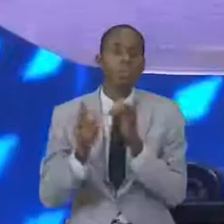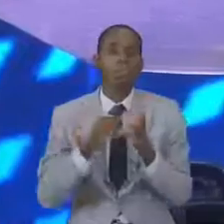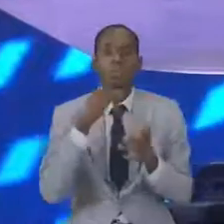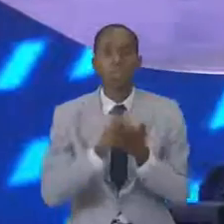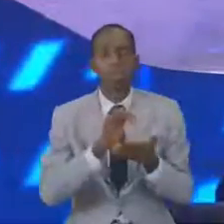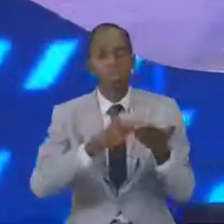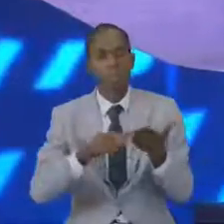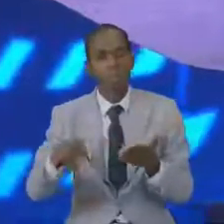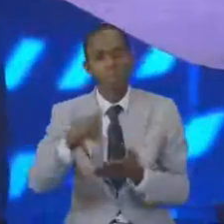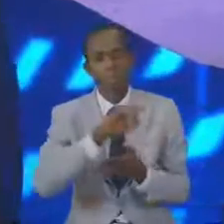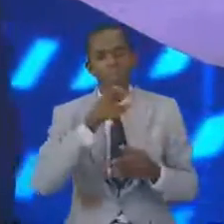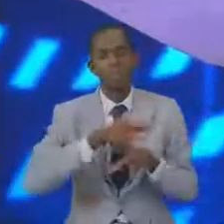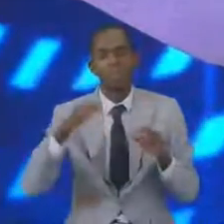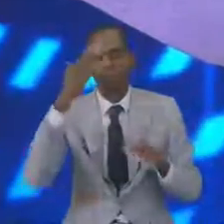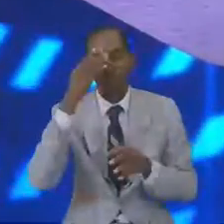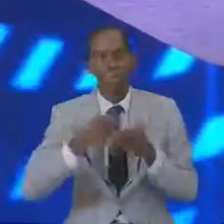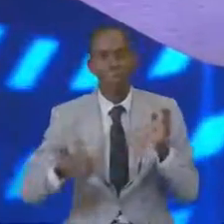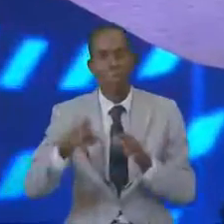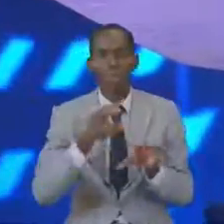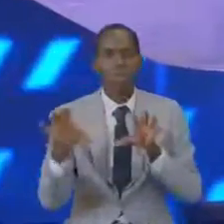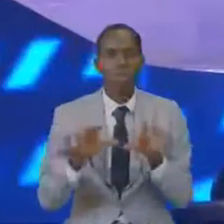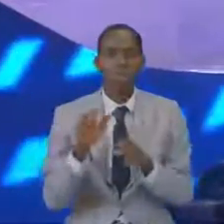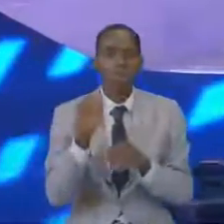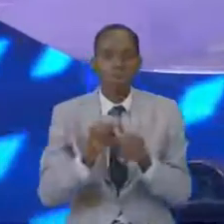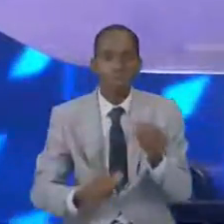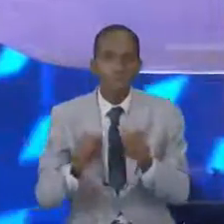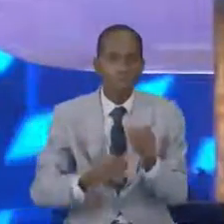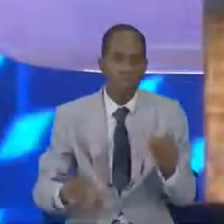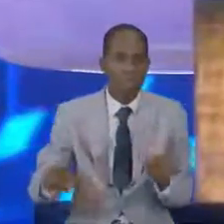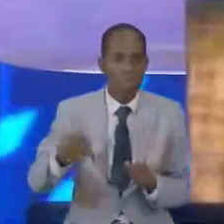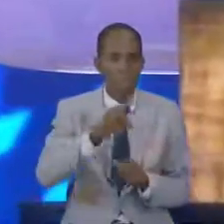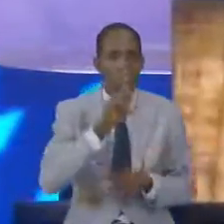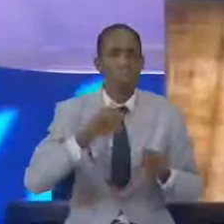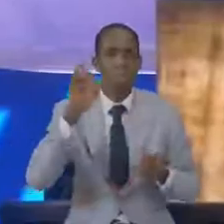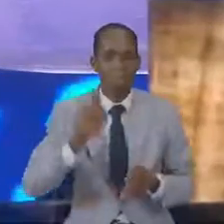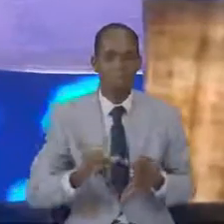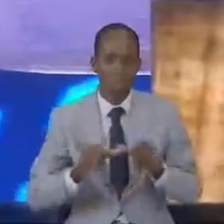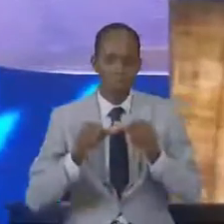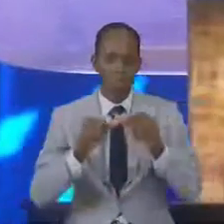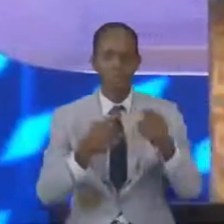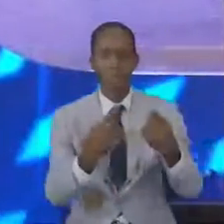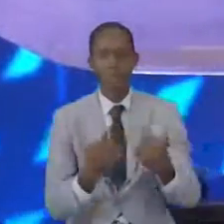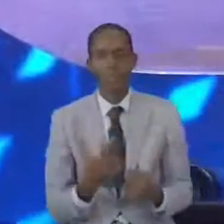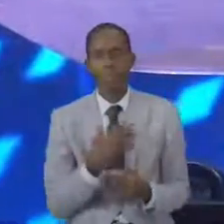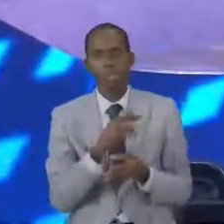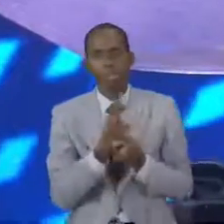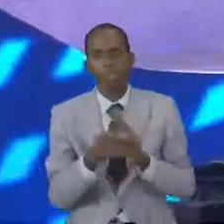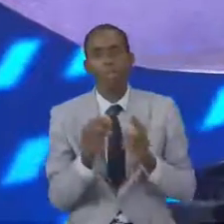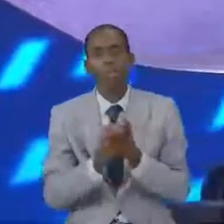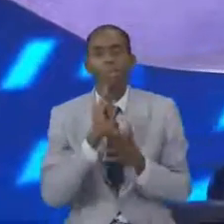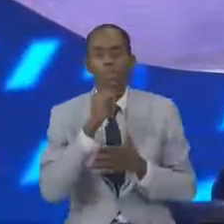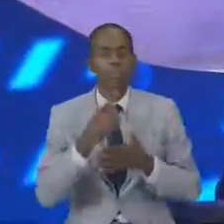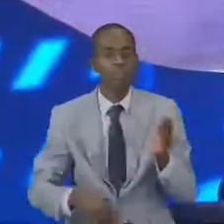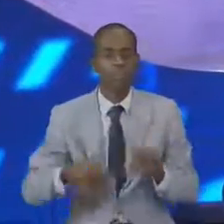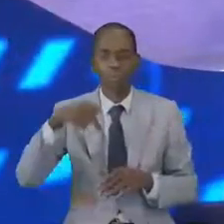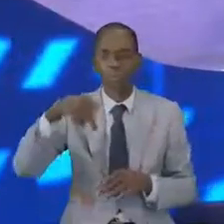dit pardonne leur car ils ne savent pas ce qu'ils font mais chacun de ces personnes de ces éléments là de ces individus de venir pour se repentir c'est ce